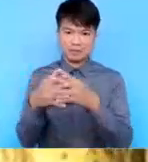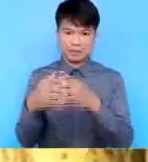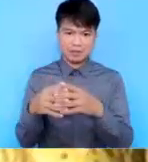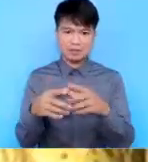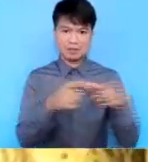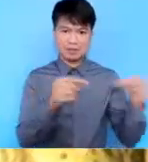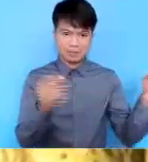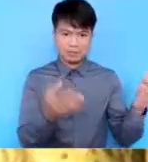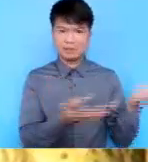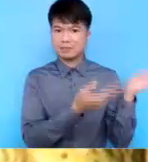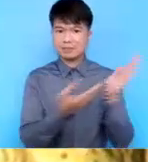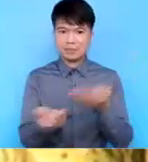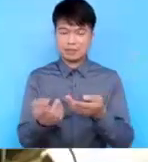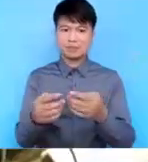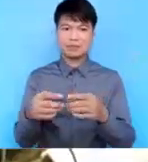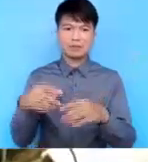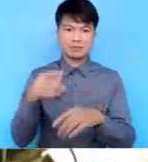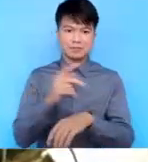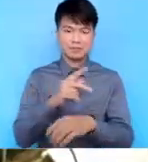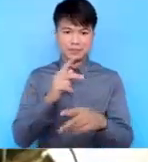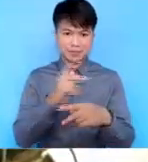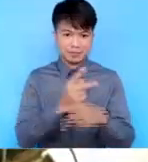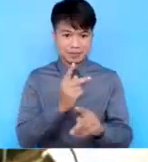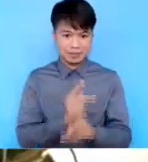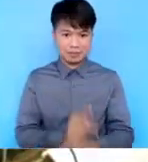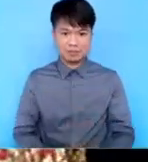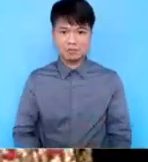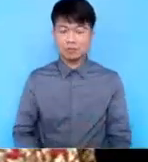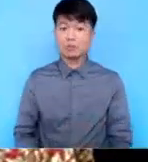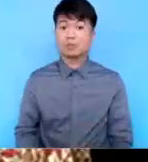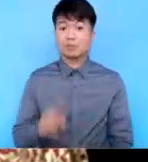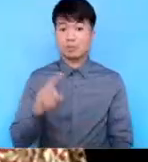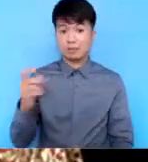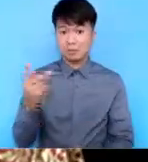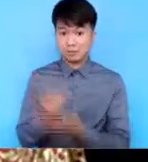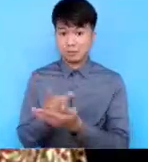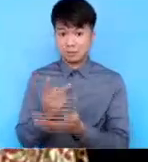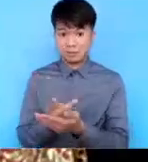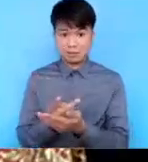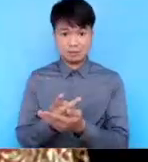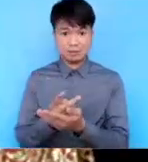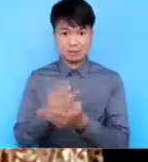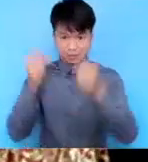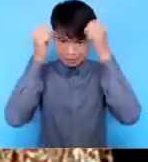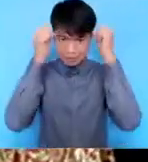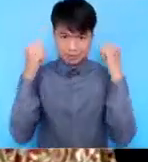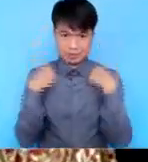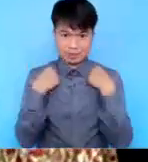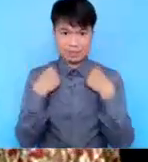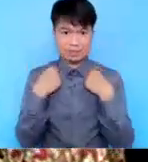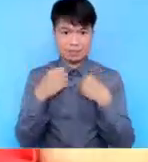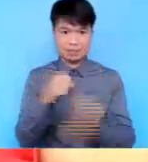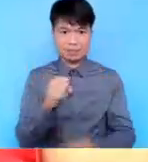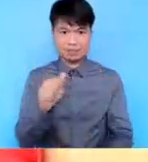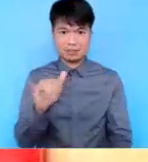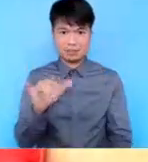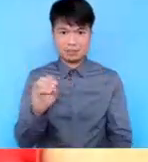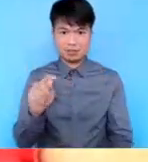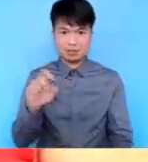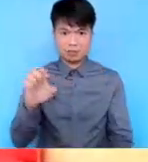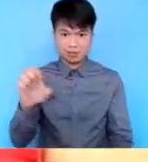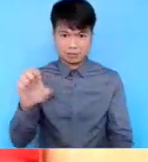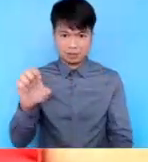halagang 100 pesos, swak naman pampasalubong ang kalabasa at sayote jam ni Nelly. Ang una kong ginawa is